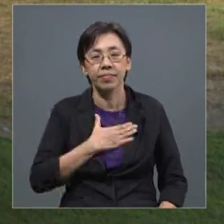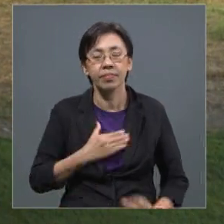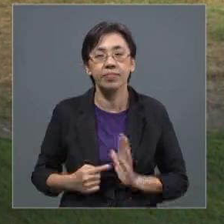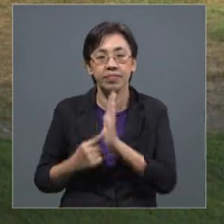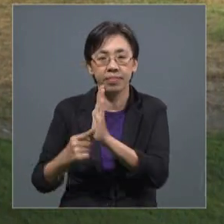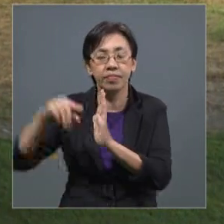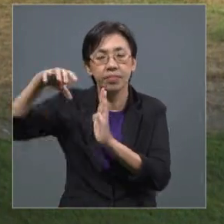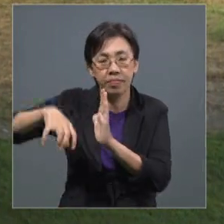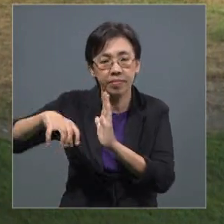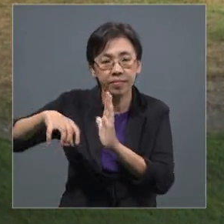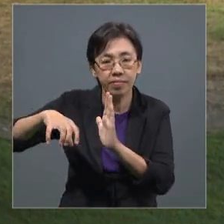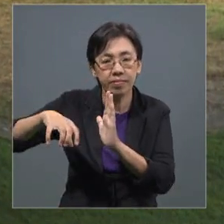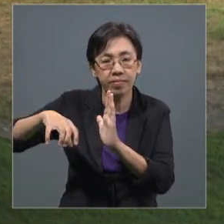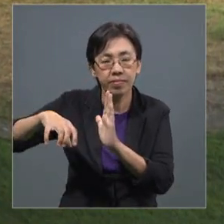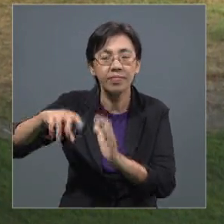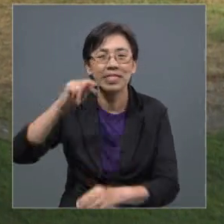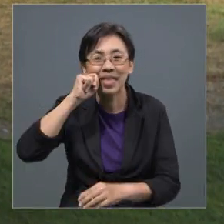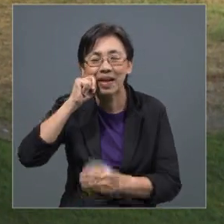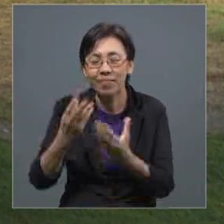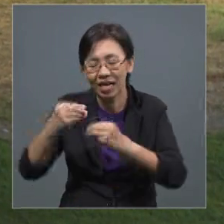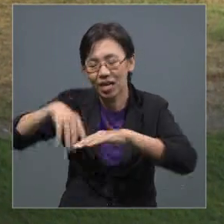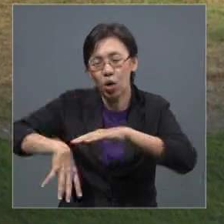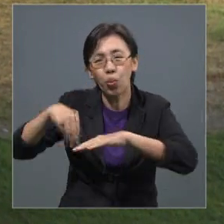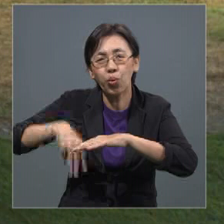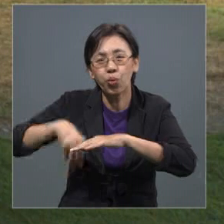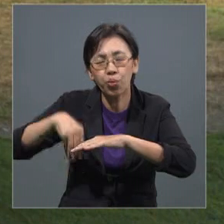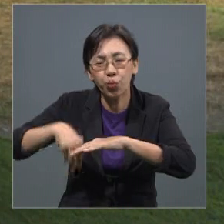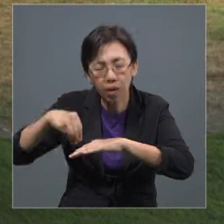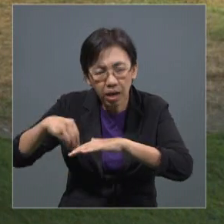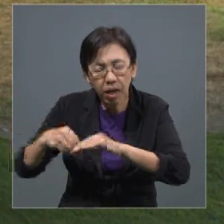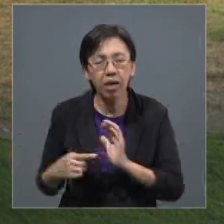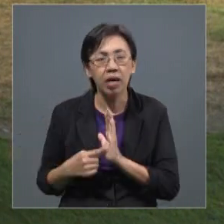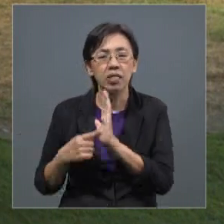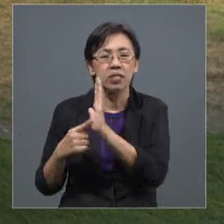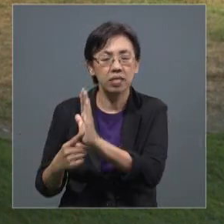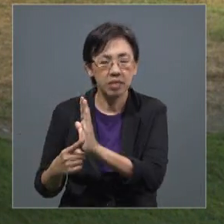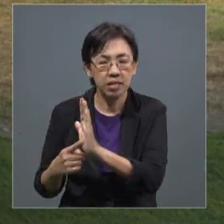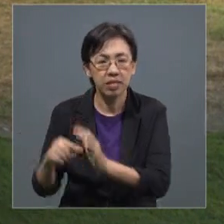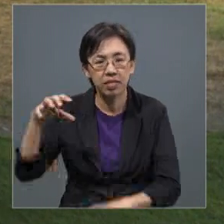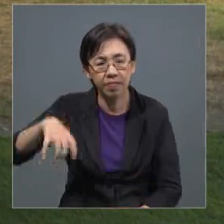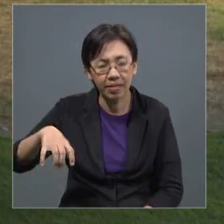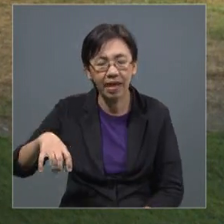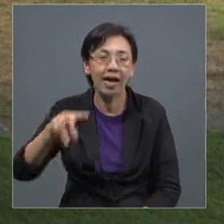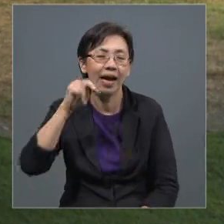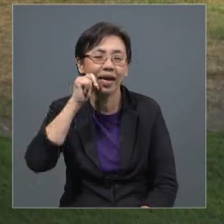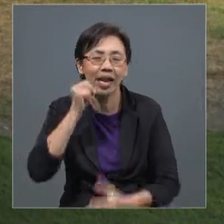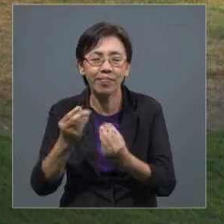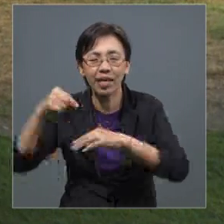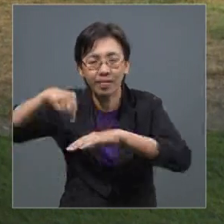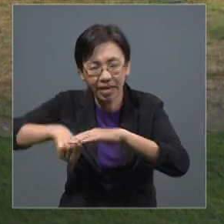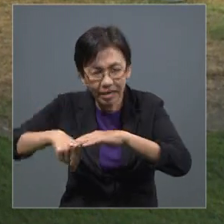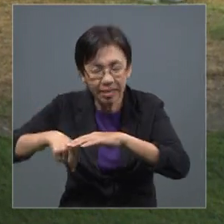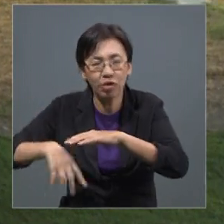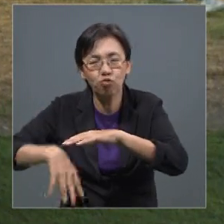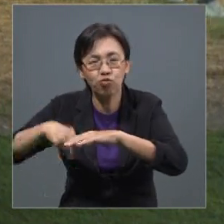างกรมน้ำบาดาล นะครับโดยส่งผ่านทางสำนักทรัพยากรน้ำบาดาลเขต1ลำปาง